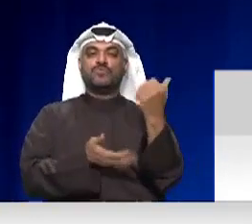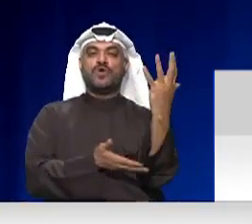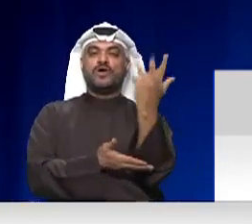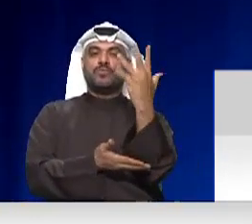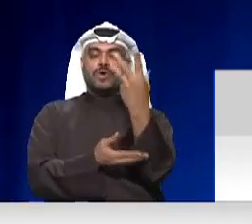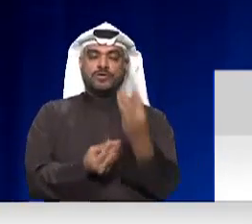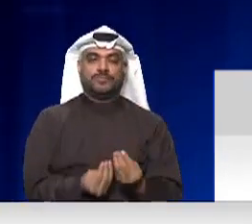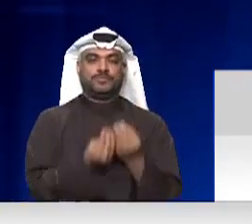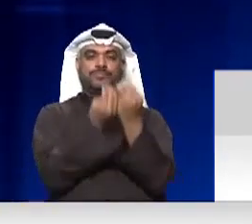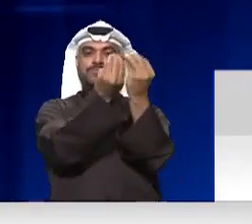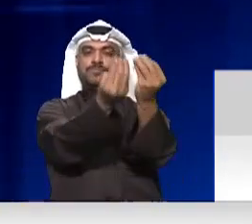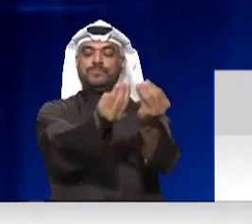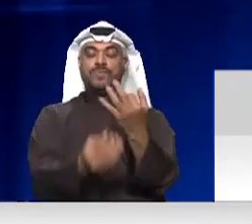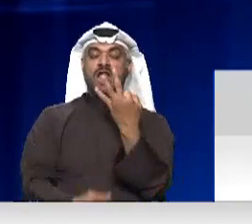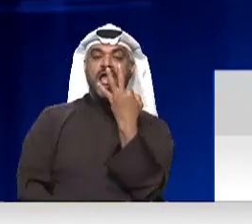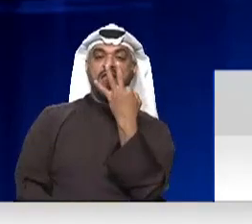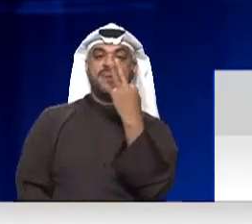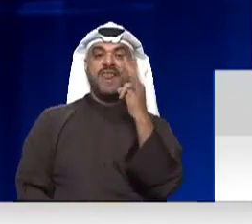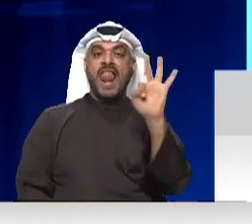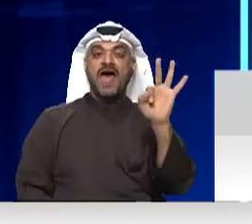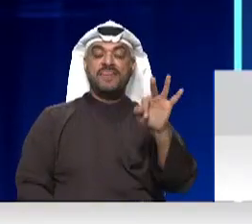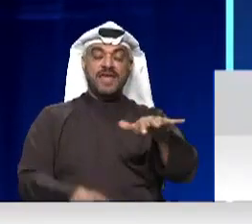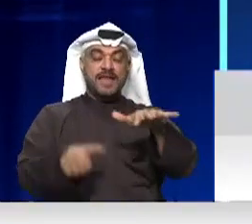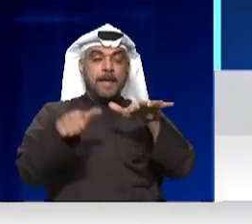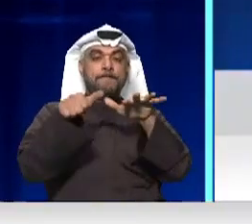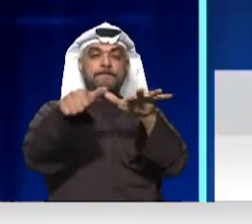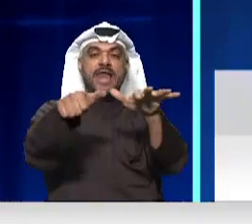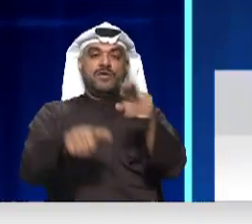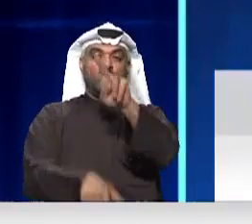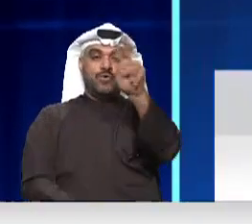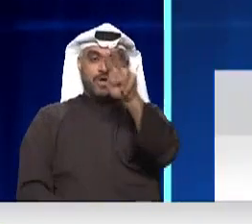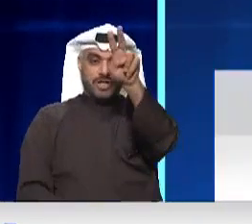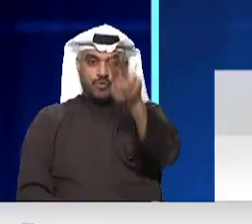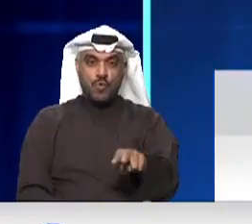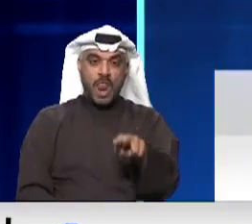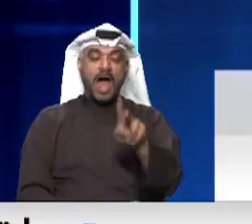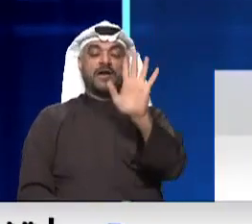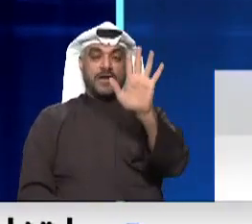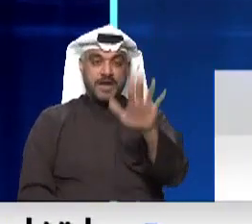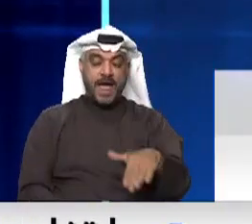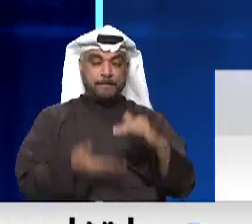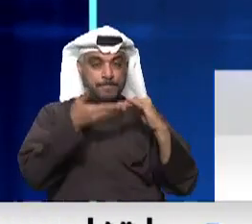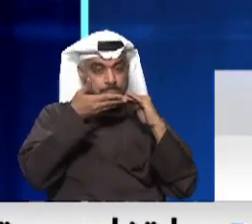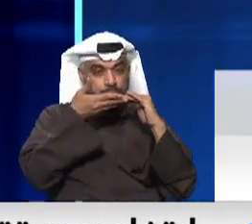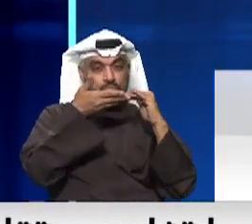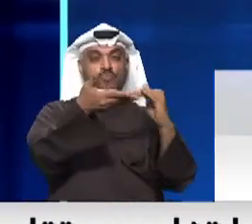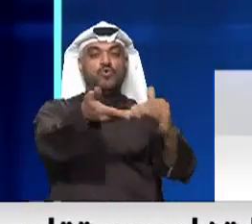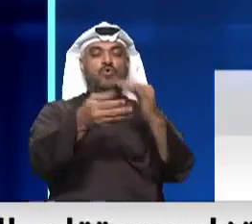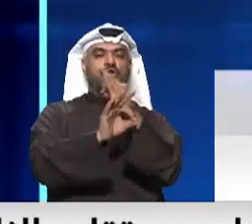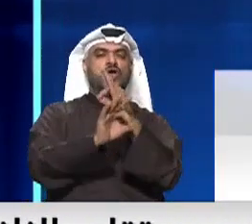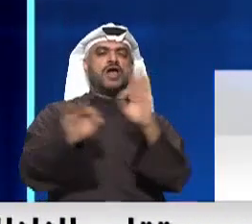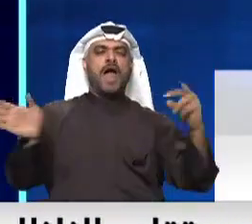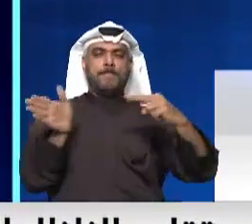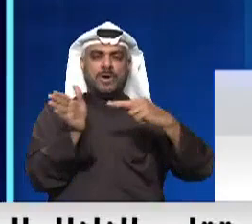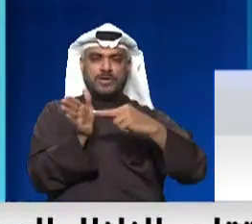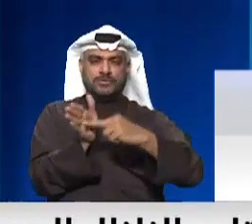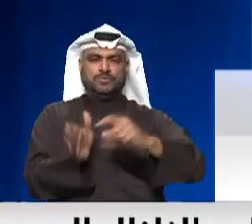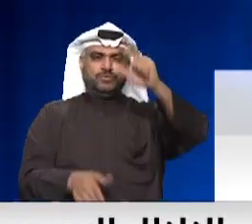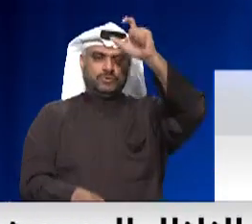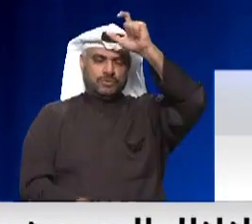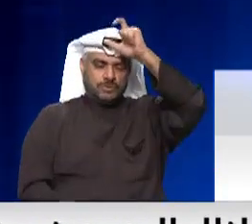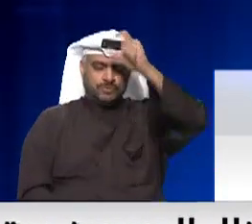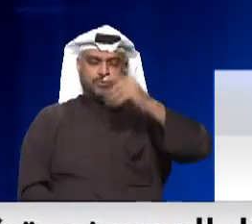الكويت بمبلغ وقدره 30 مليون دولار أمريكي لدعم الجهود الإغاثية ولتخفيف